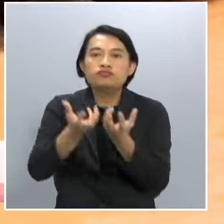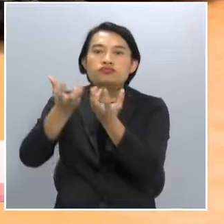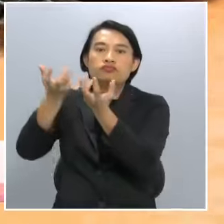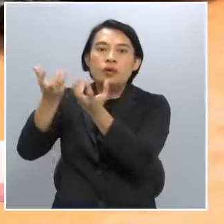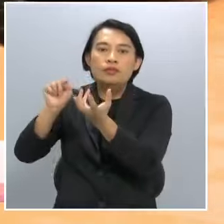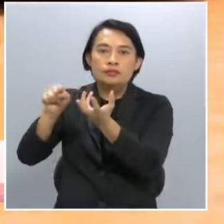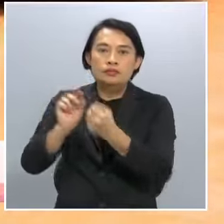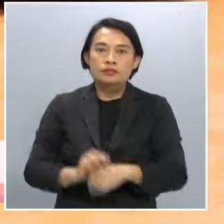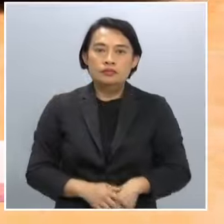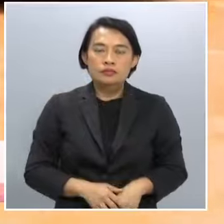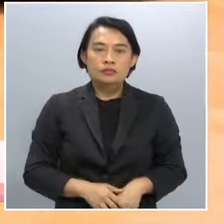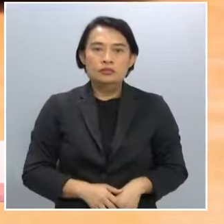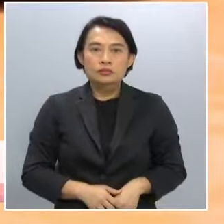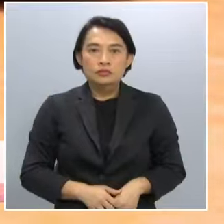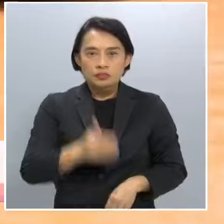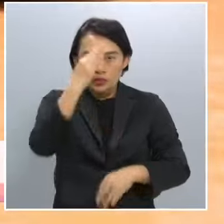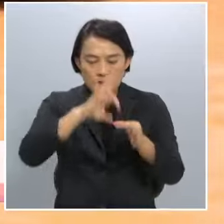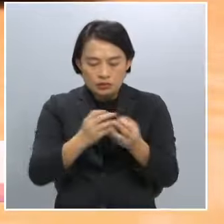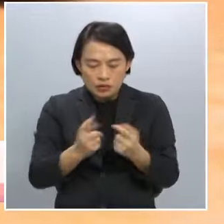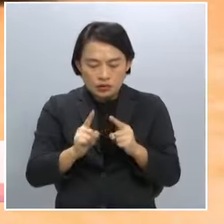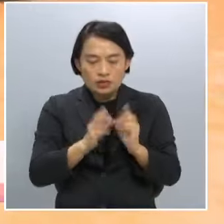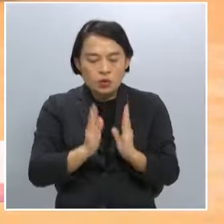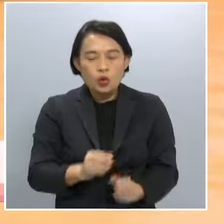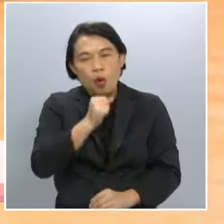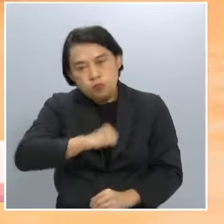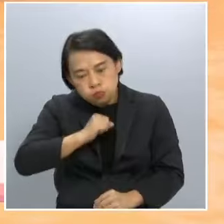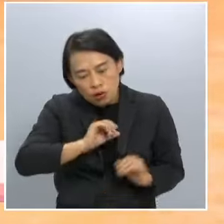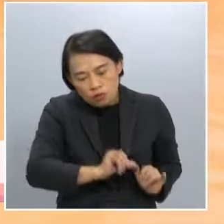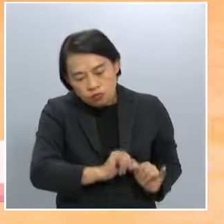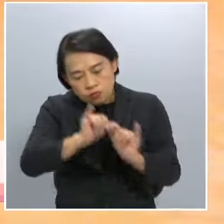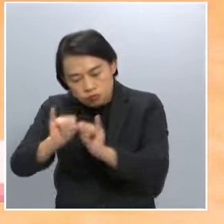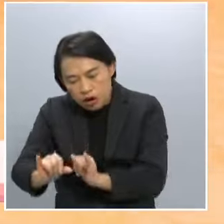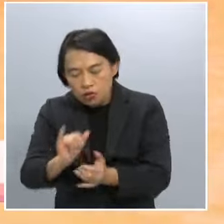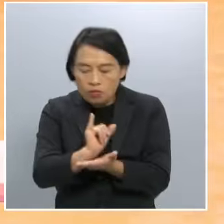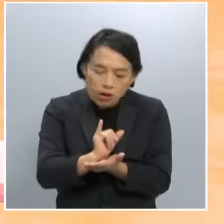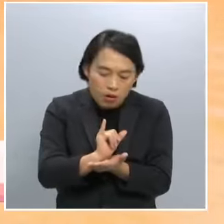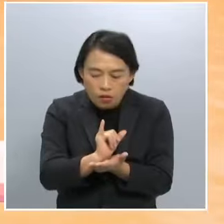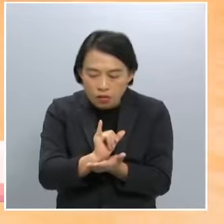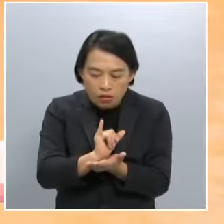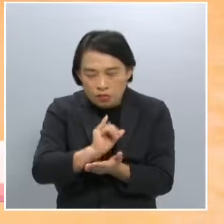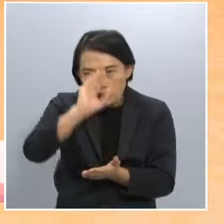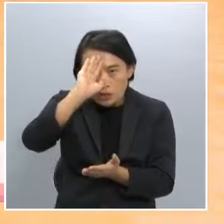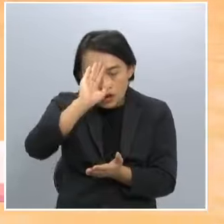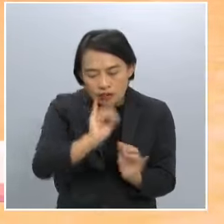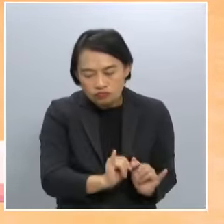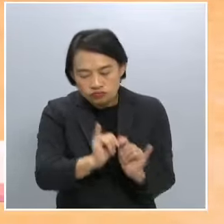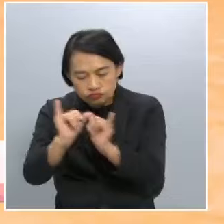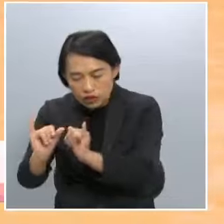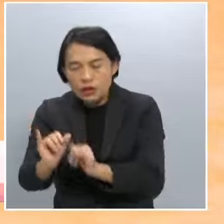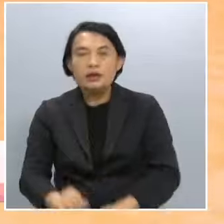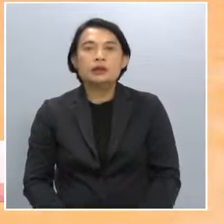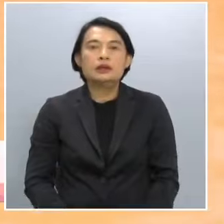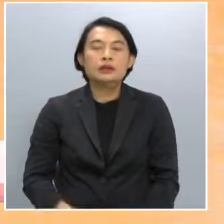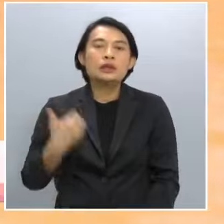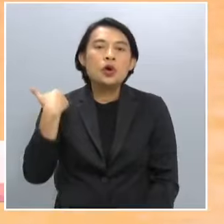าห์แล้วนะครับยกของขึ้นที่สูงอพยพผู้ที่สูงอายุผู้ป่วยติดเตียงอะไรต่างๆเหล่านี้แต่ก็ยังมีบางท่านที่ห่วงบ้านนะครับ